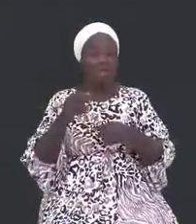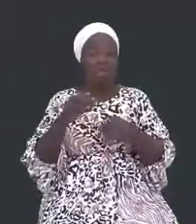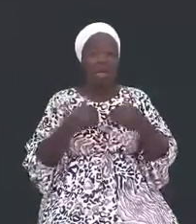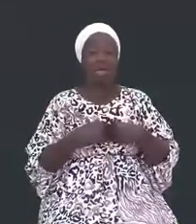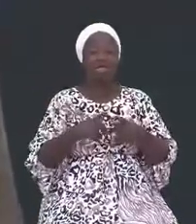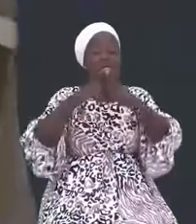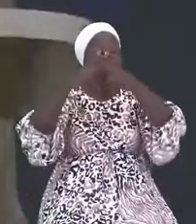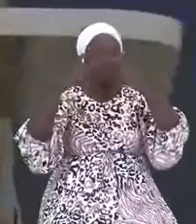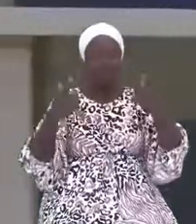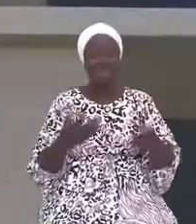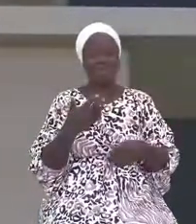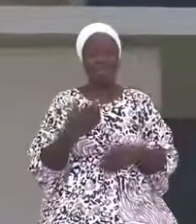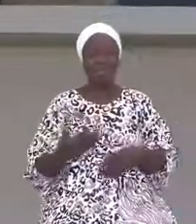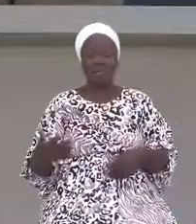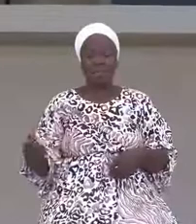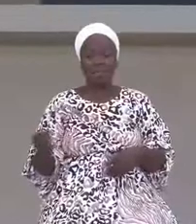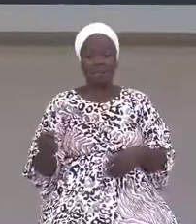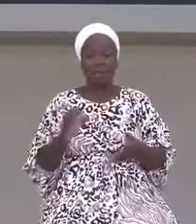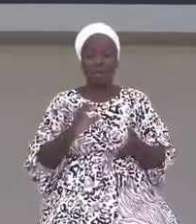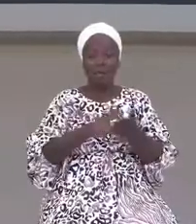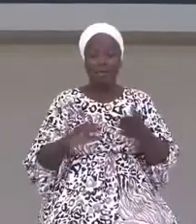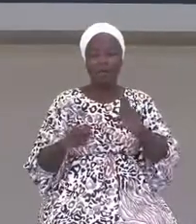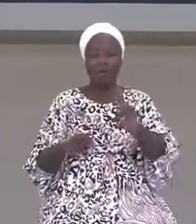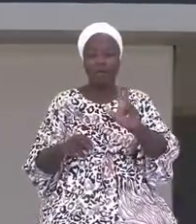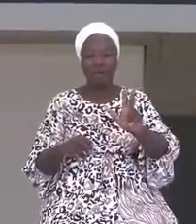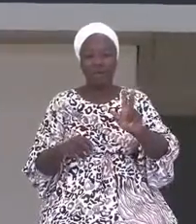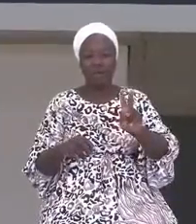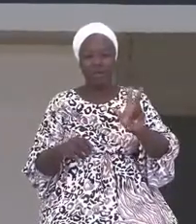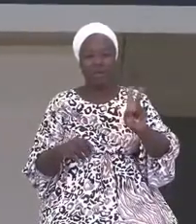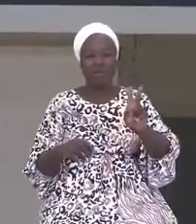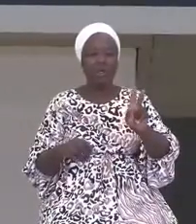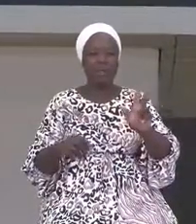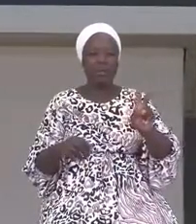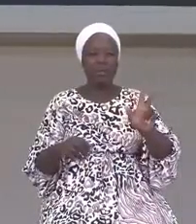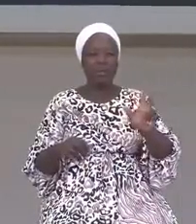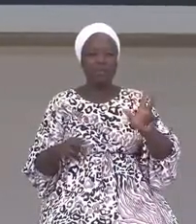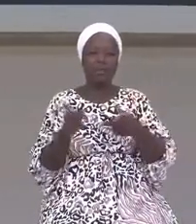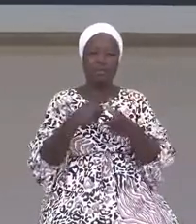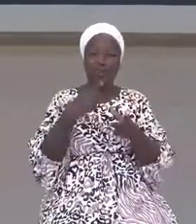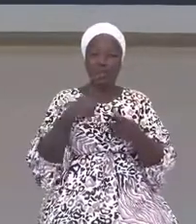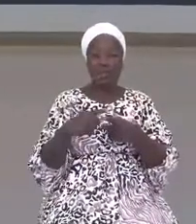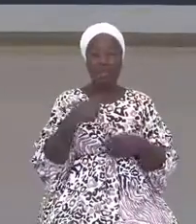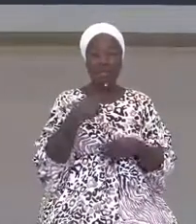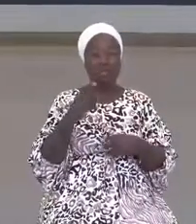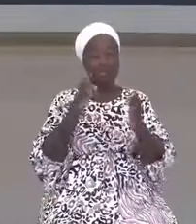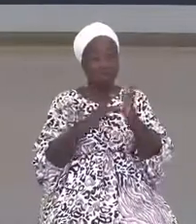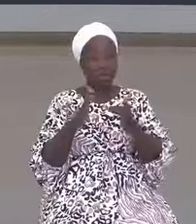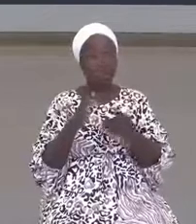grands bien verser 23 Jésus dit à ses disciple